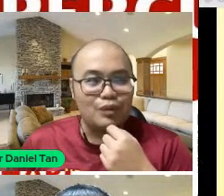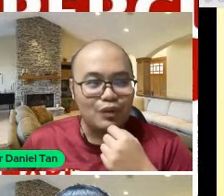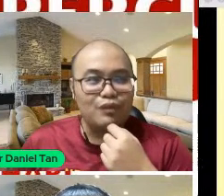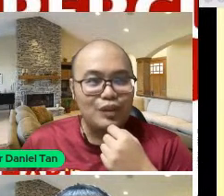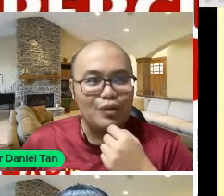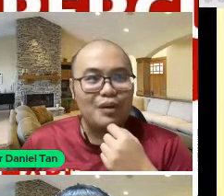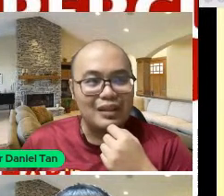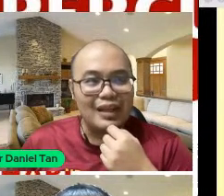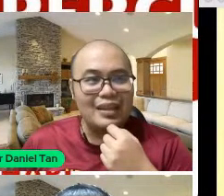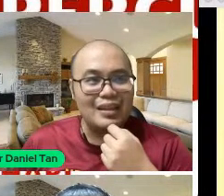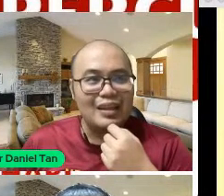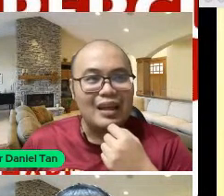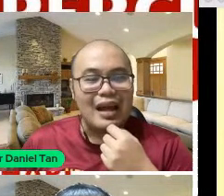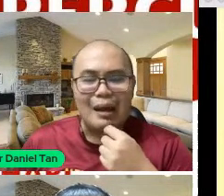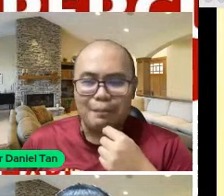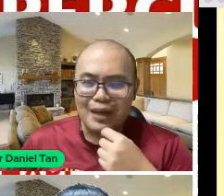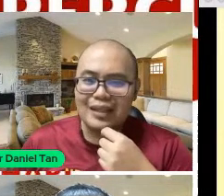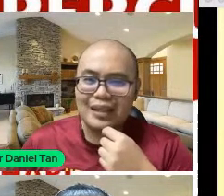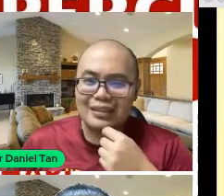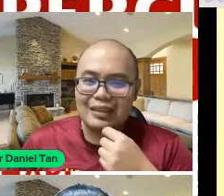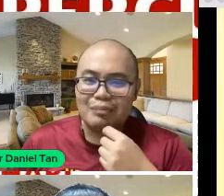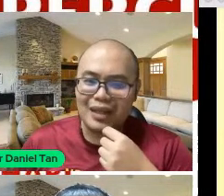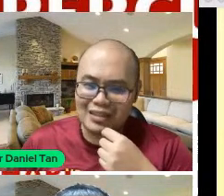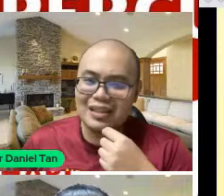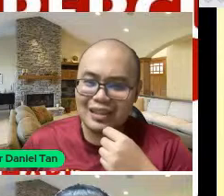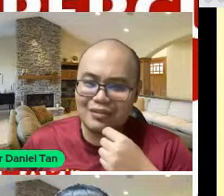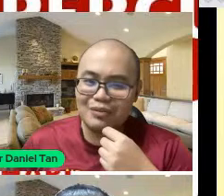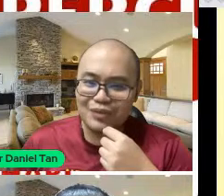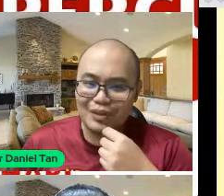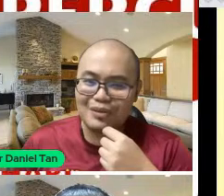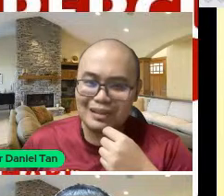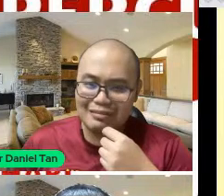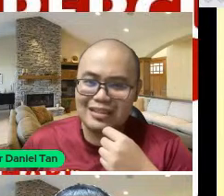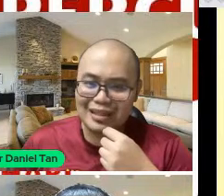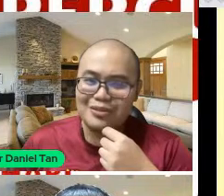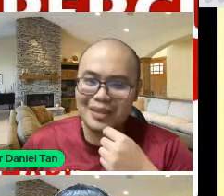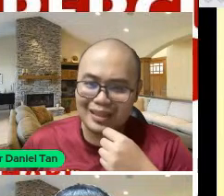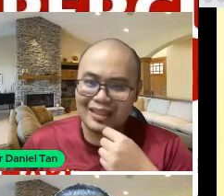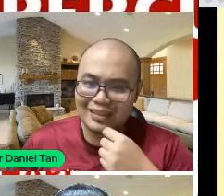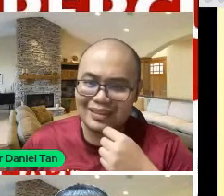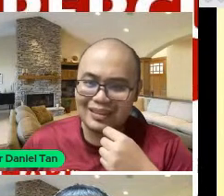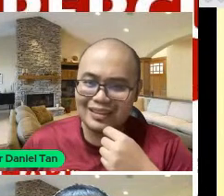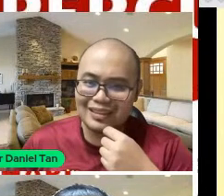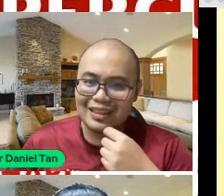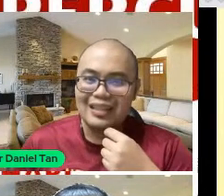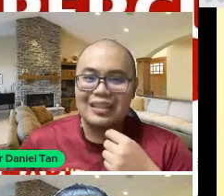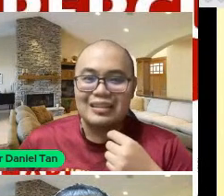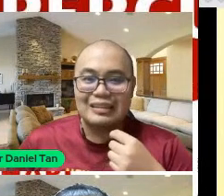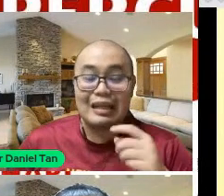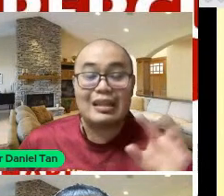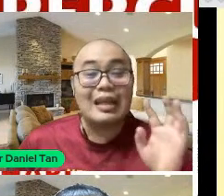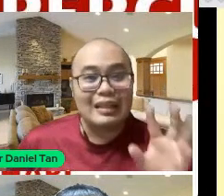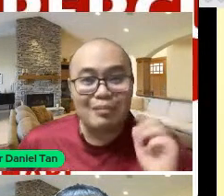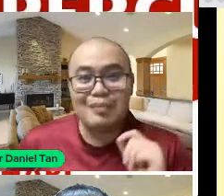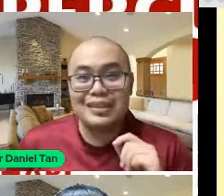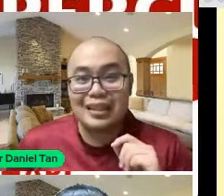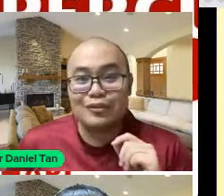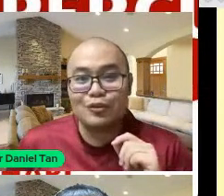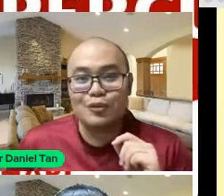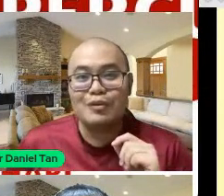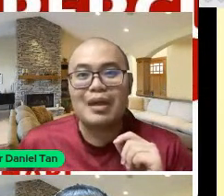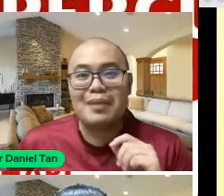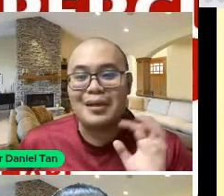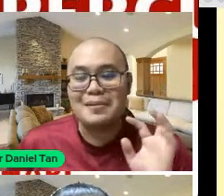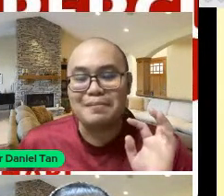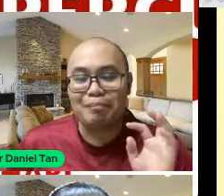menonton video orang lain apa kata Syekh menghasilkan video Dewi saya juga akan Hai dan ngambil